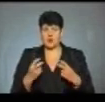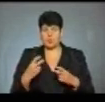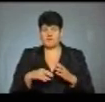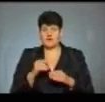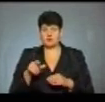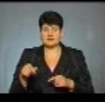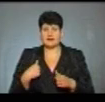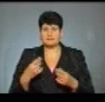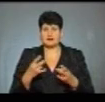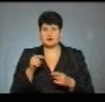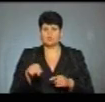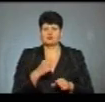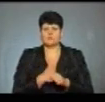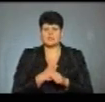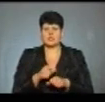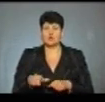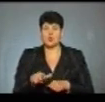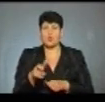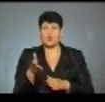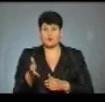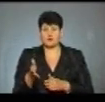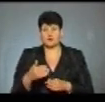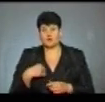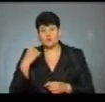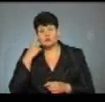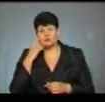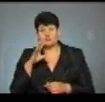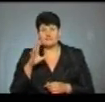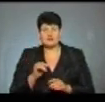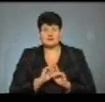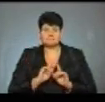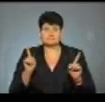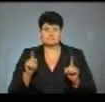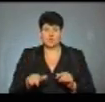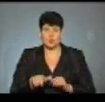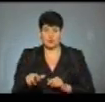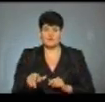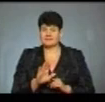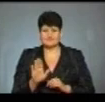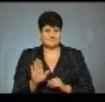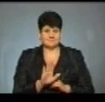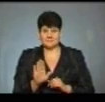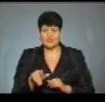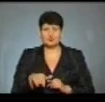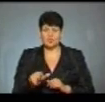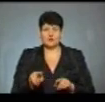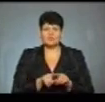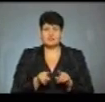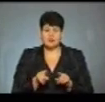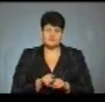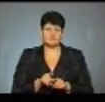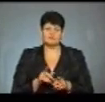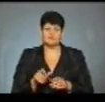і кажуть, нам треба тут зробити дорогу. І всі думають, що ця дорога якась унікальна у них. Ні, вона дорога так точно, як і та лікарня, вона